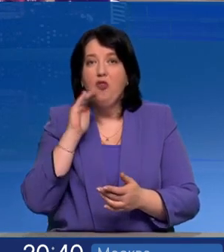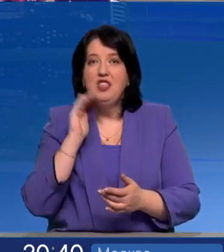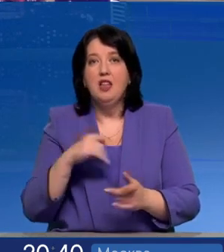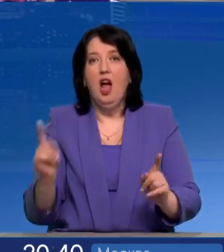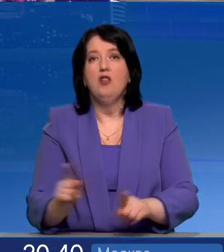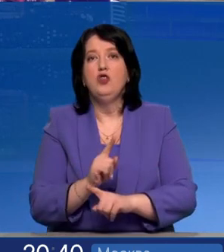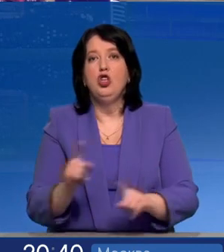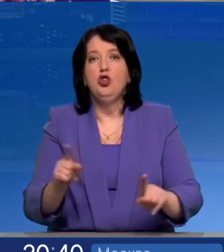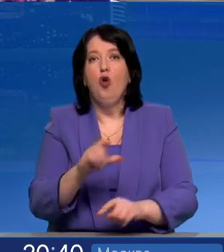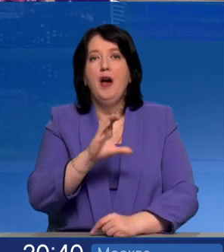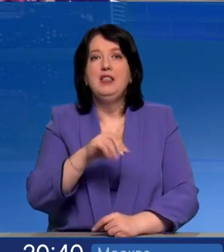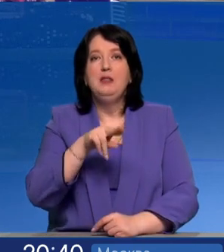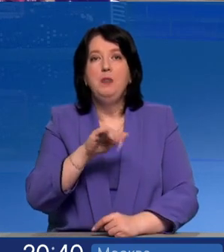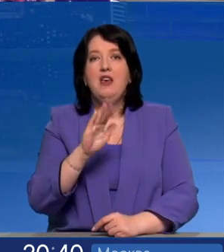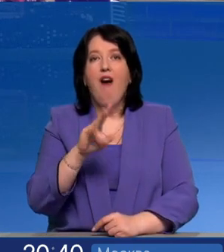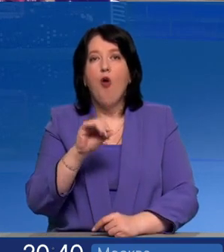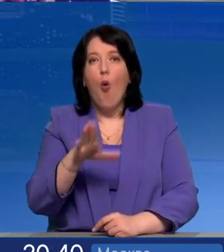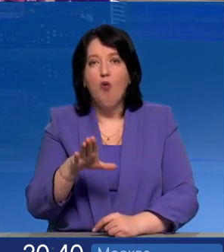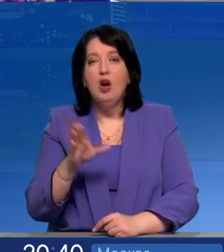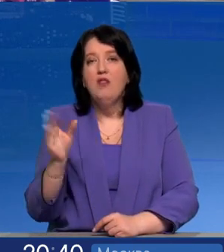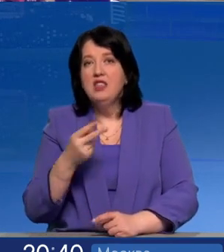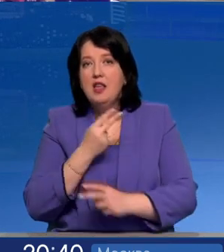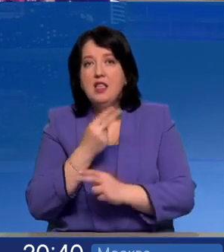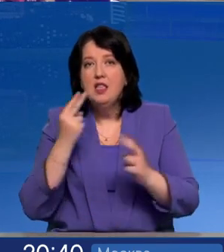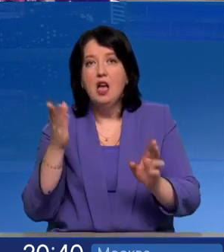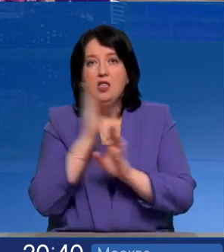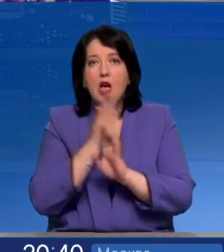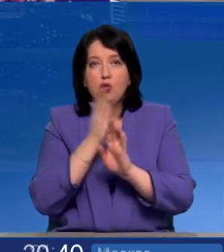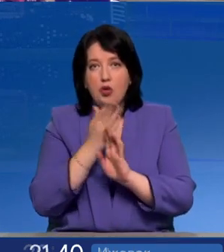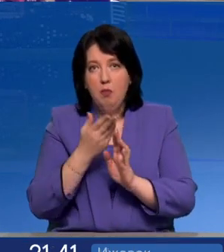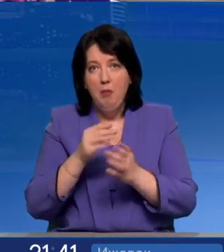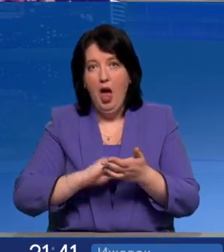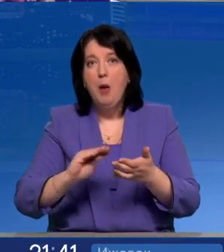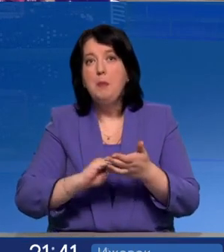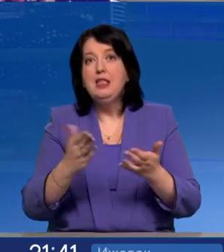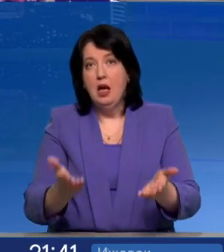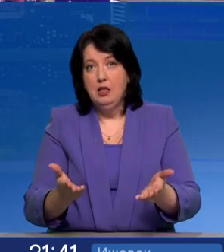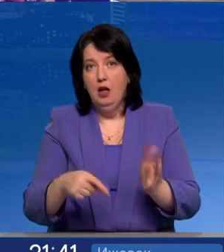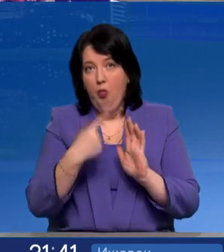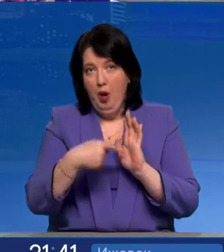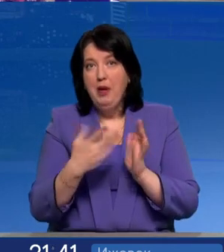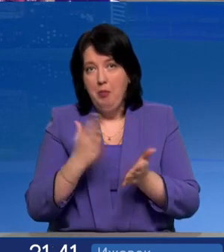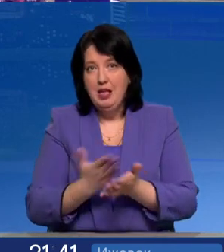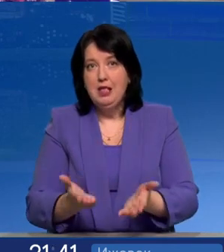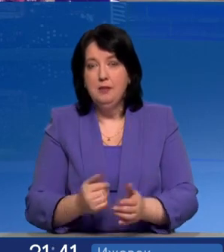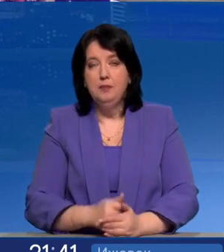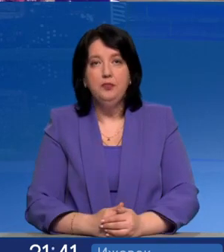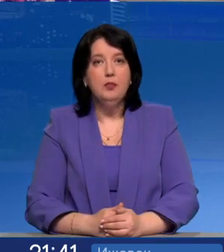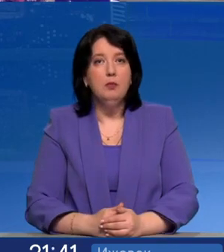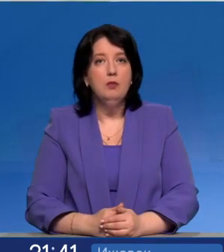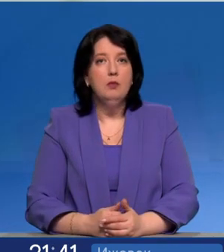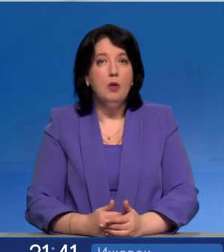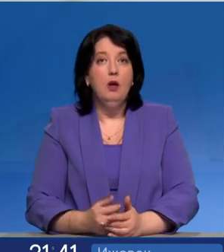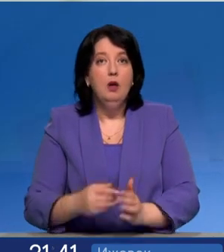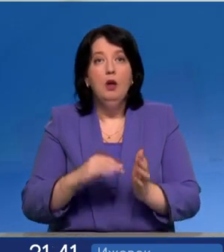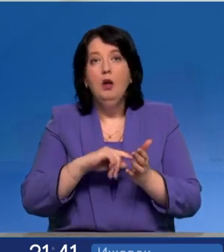сказать, писателей великих наших, современных, там, например. Вот и так далее. Понимаете, то есть, ну, проблема-то есть? Ну, проблема, по сути,